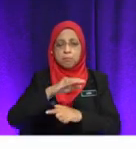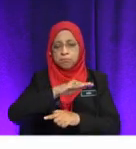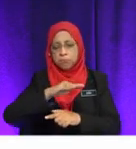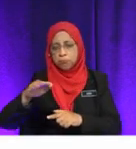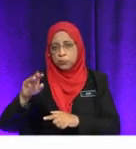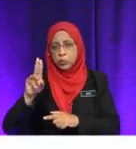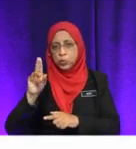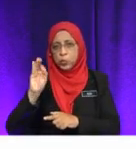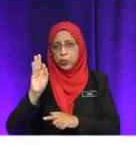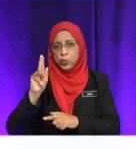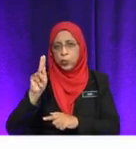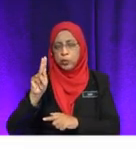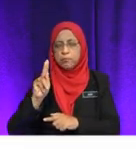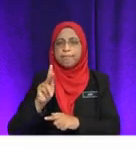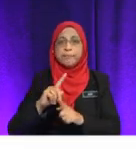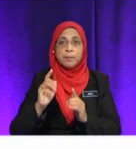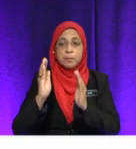memupuk campuran